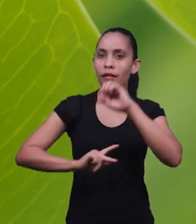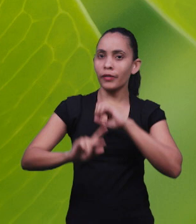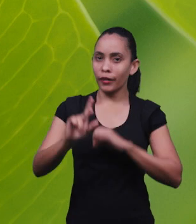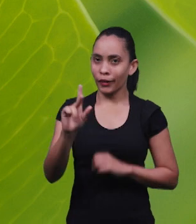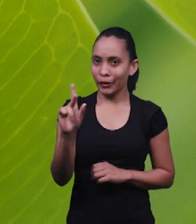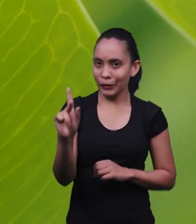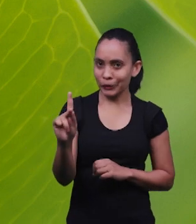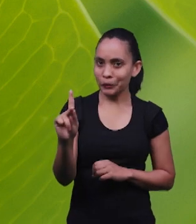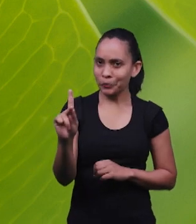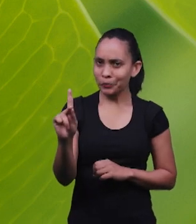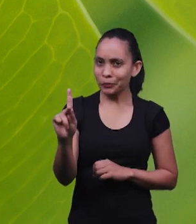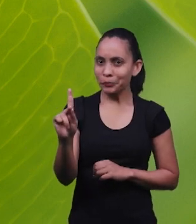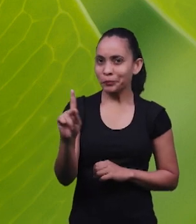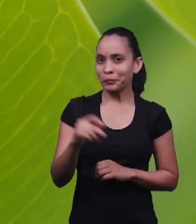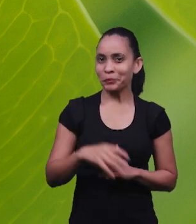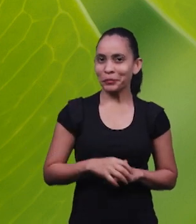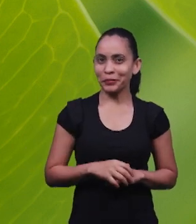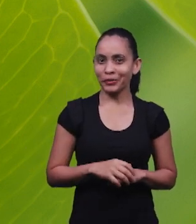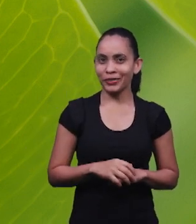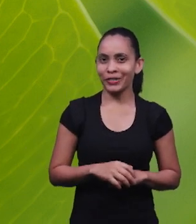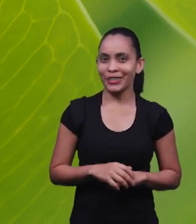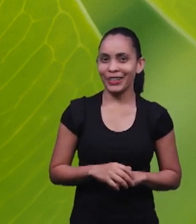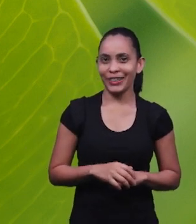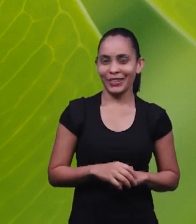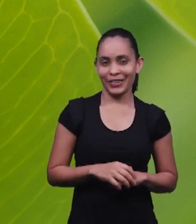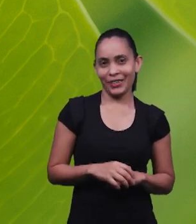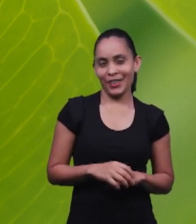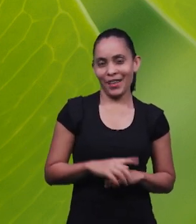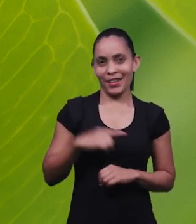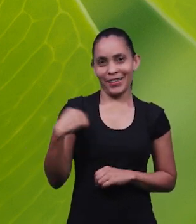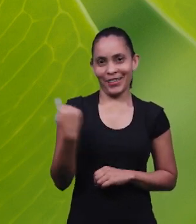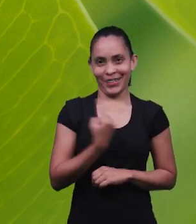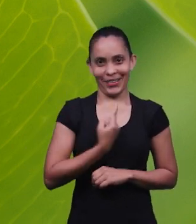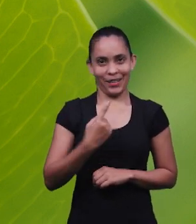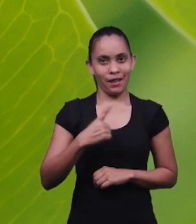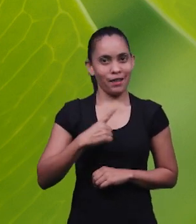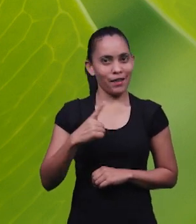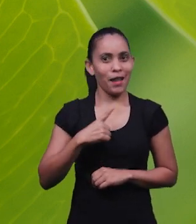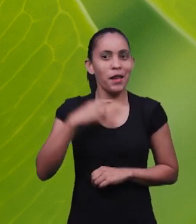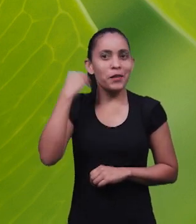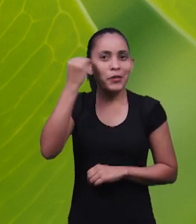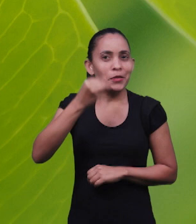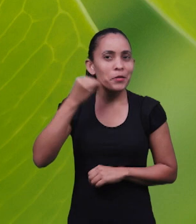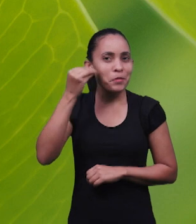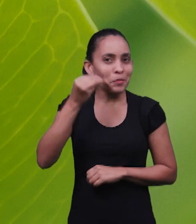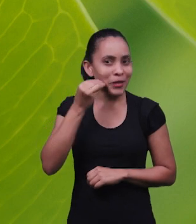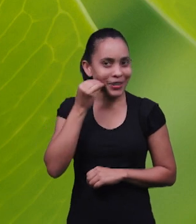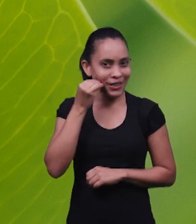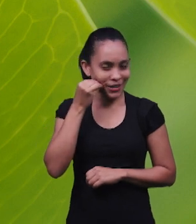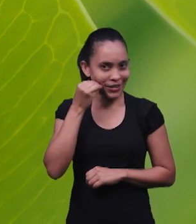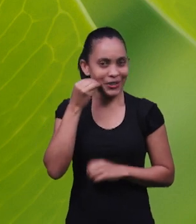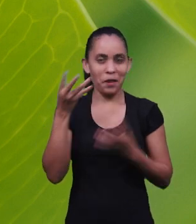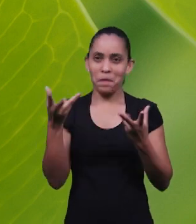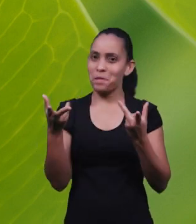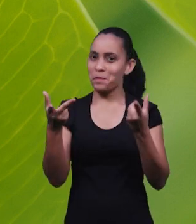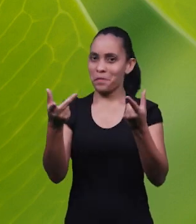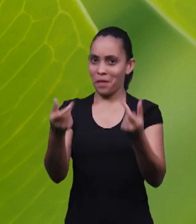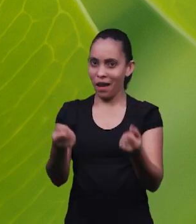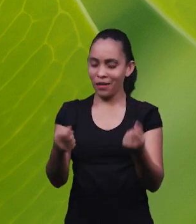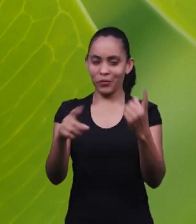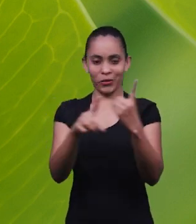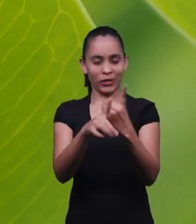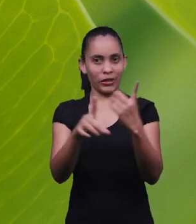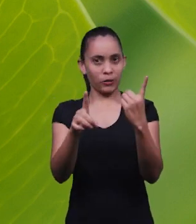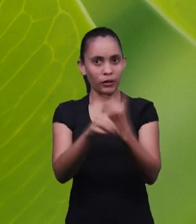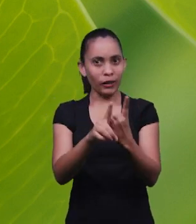annonçant l'évangile éternel, où cela nous apporte de grandes expériences doctrinaires